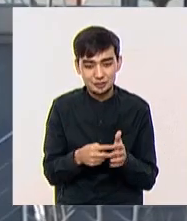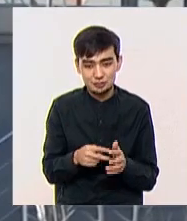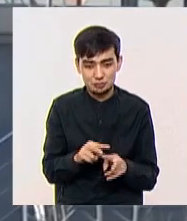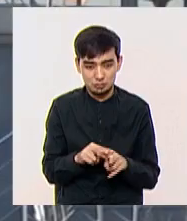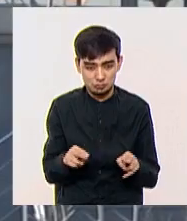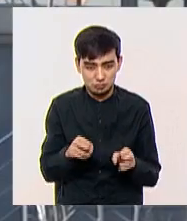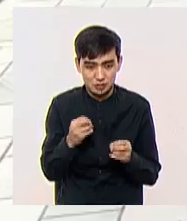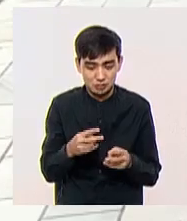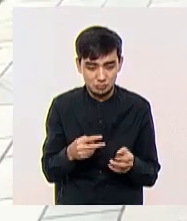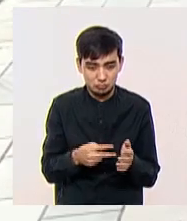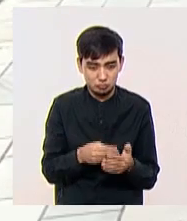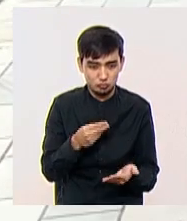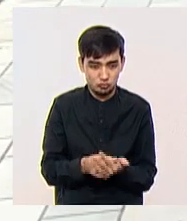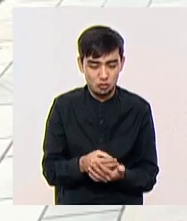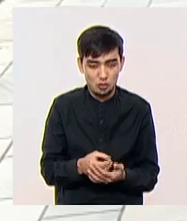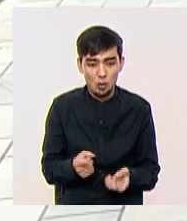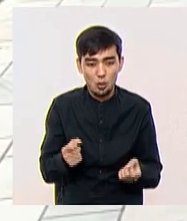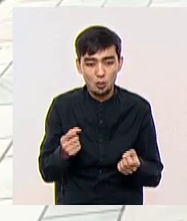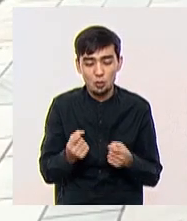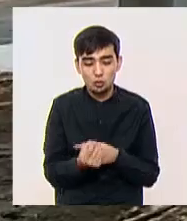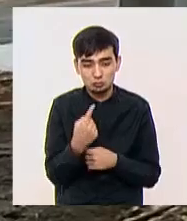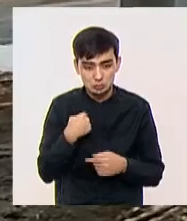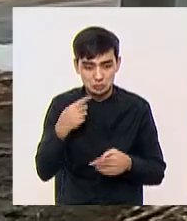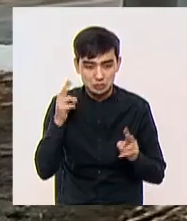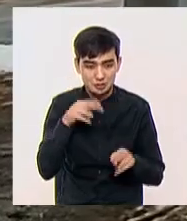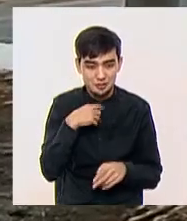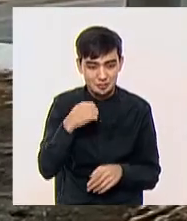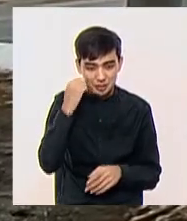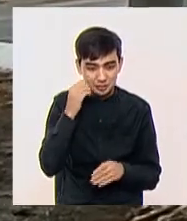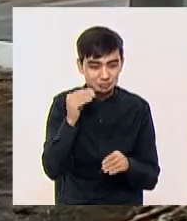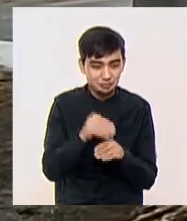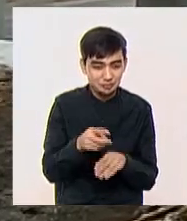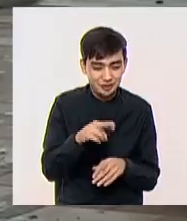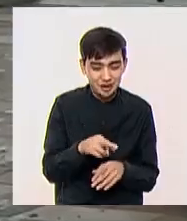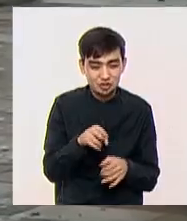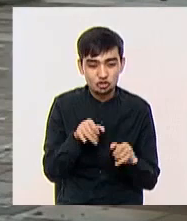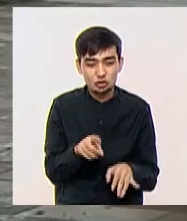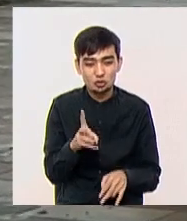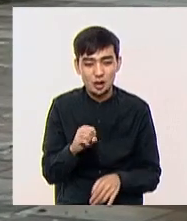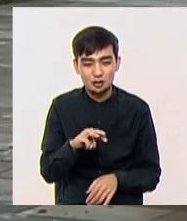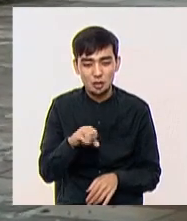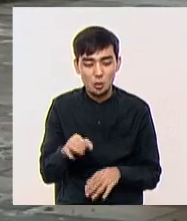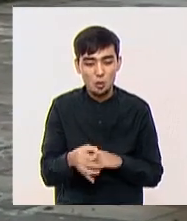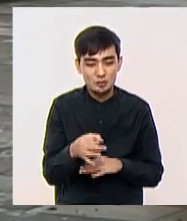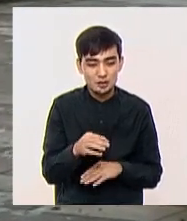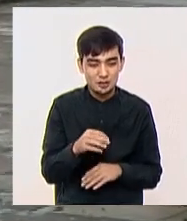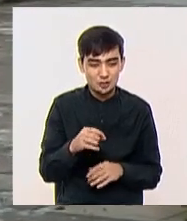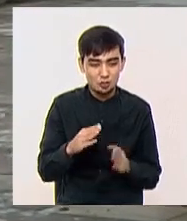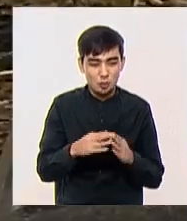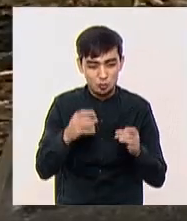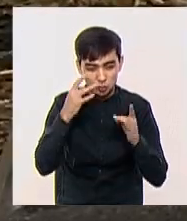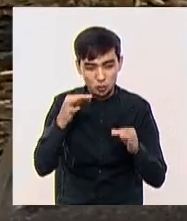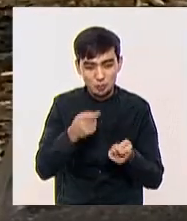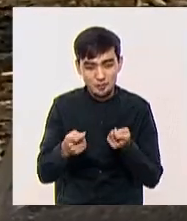үлкен айырмашылықтың қайдан шыққаны түсініксіз. Ұлы ақынның мүсінін орнату туралы шешім шығарған Атырау облысы мәдениет